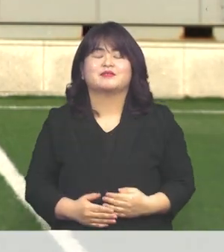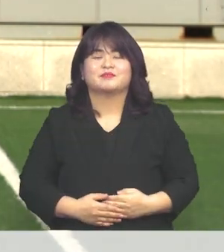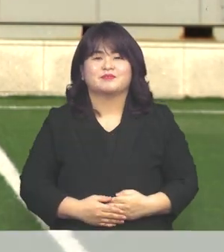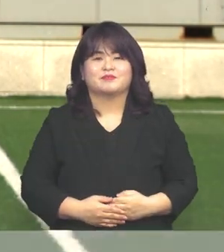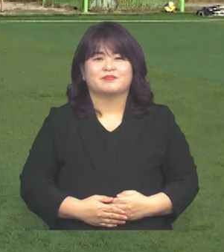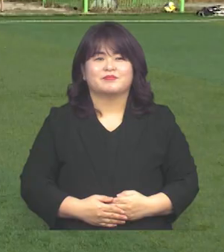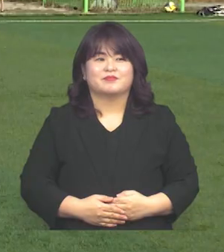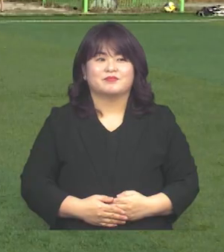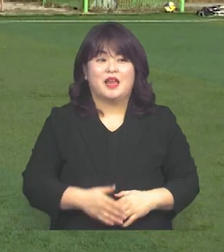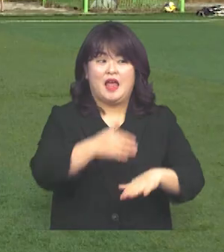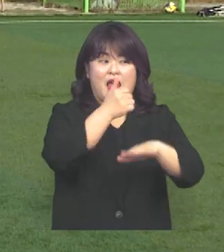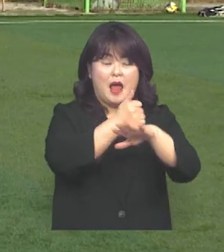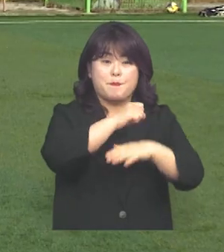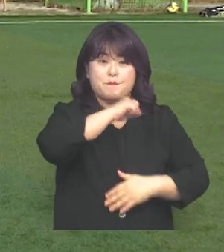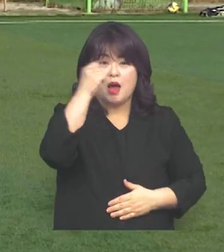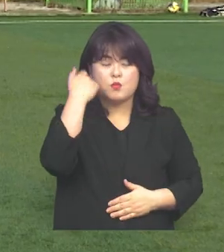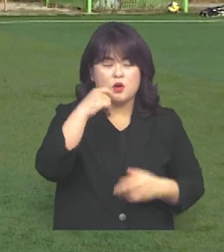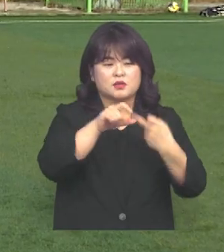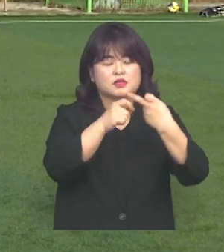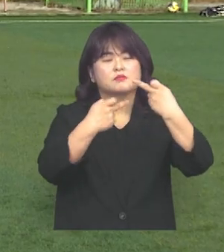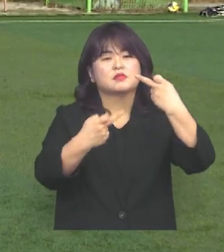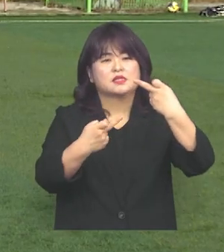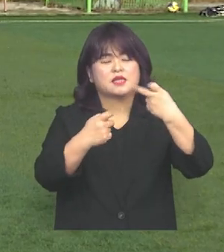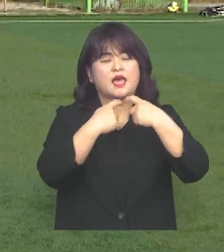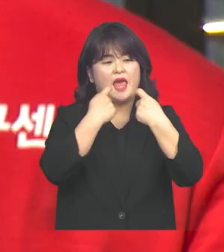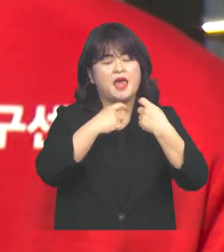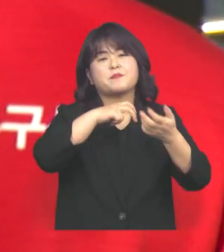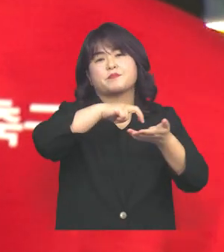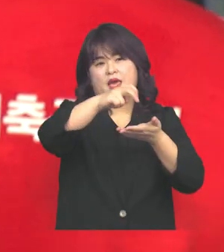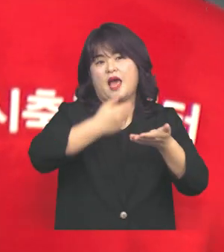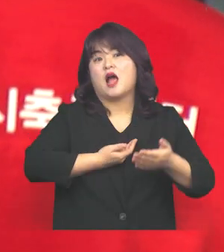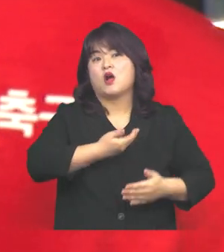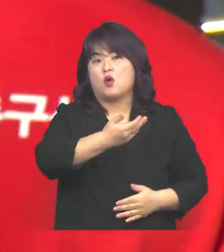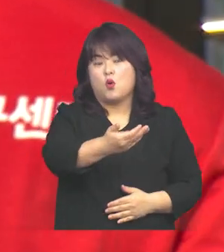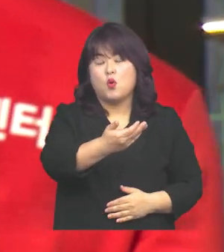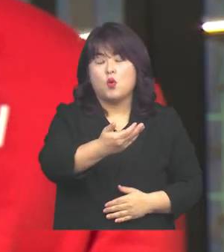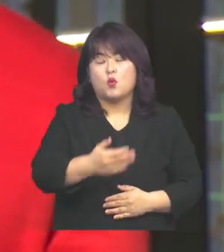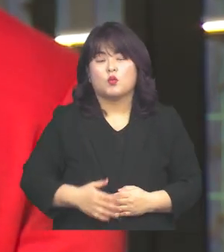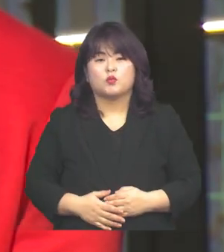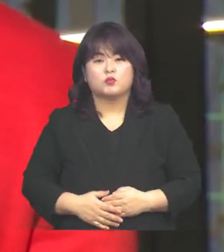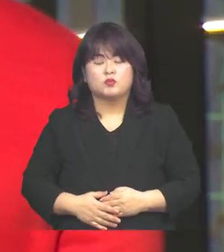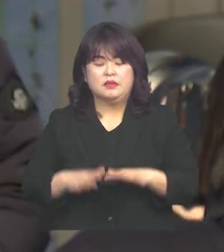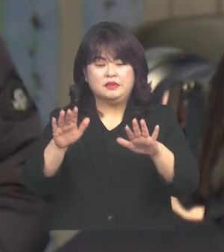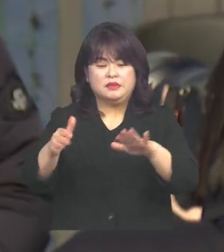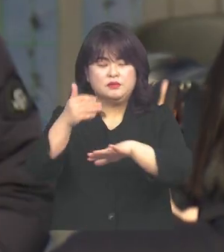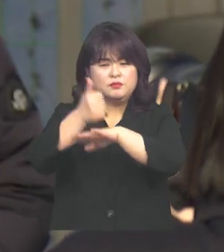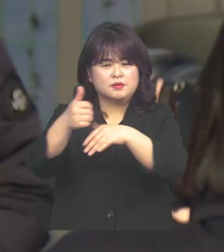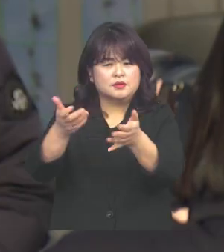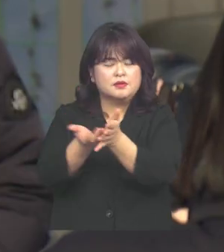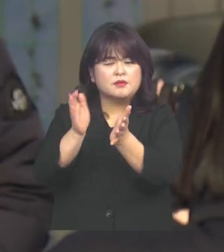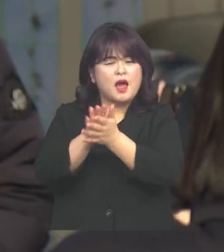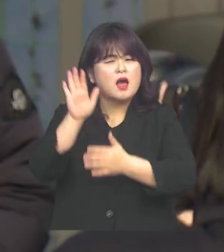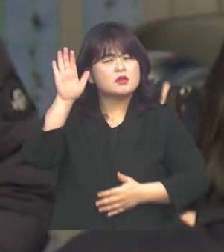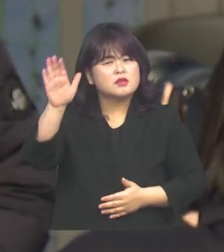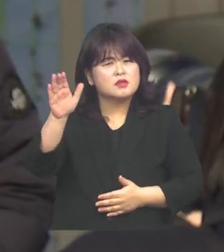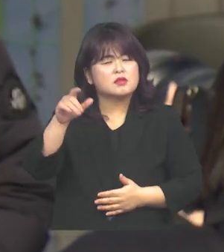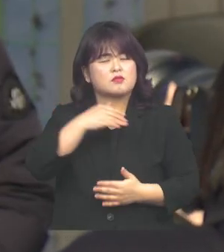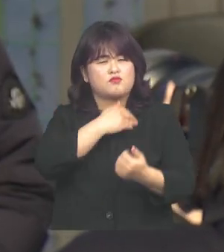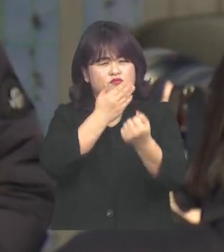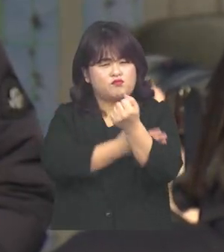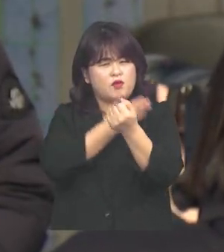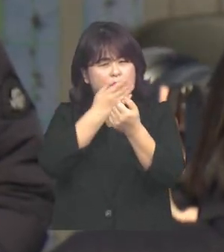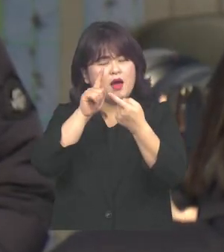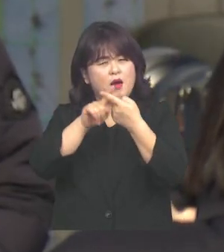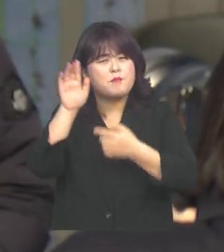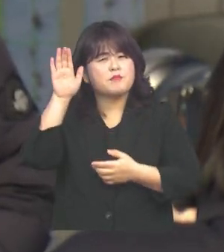생각입니다. 최종 합격자는 12월 12일 개별 통보되며 구단은 현재 실력뿐 아니라 성장 가능성과 프로